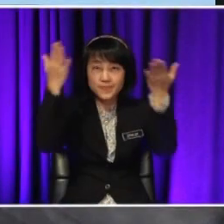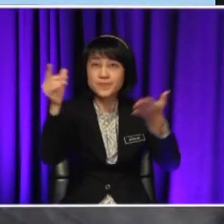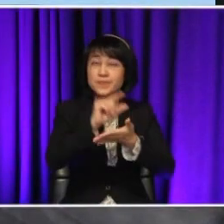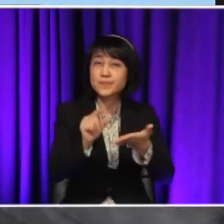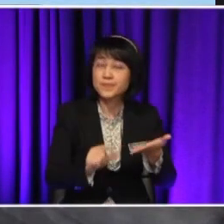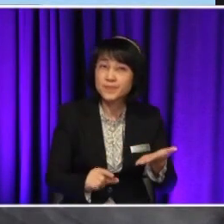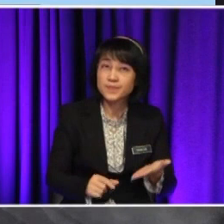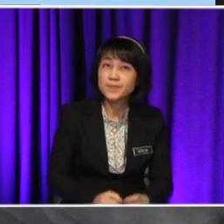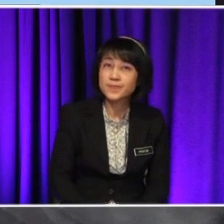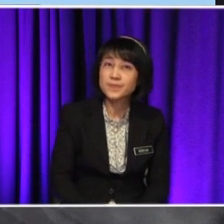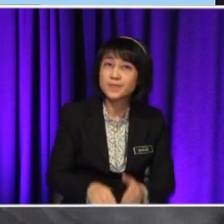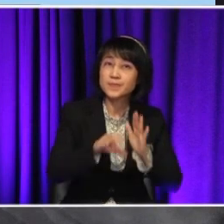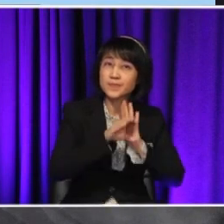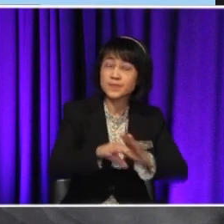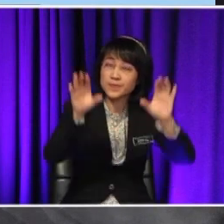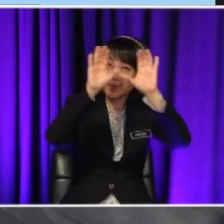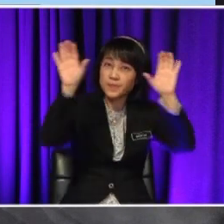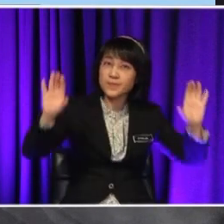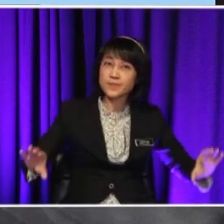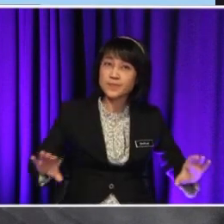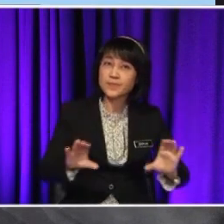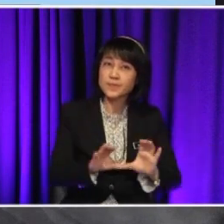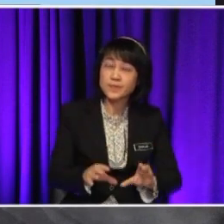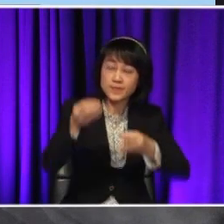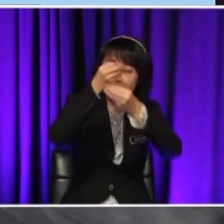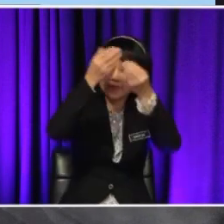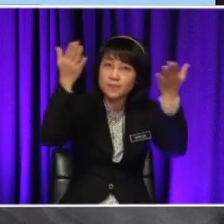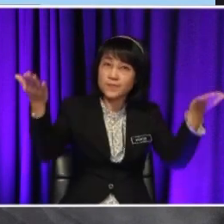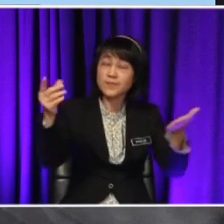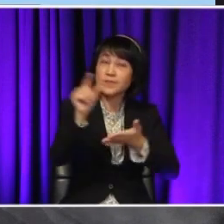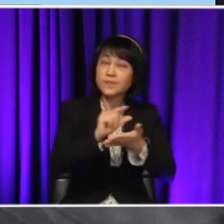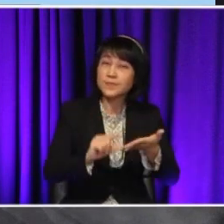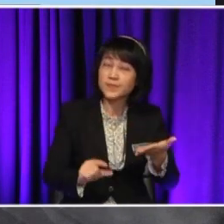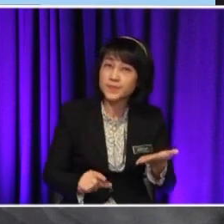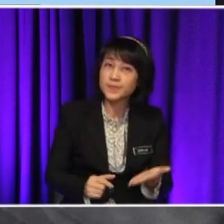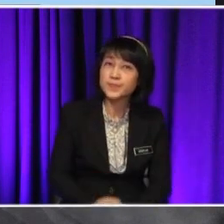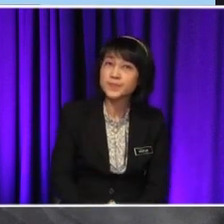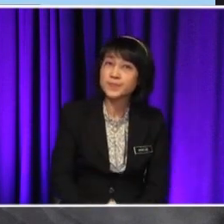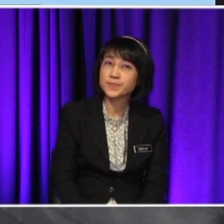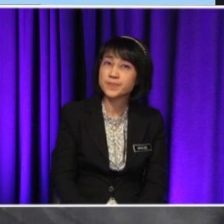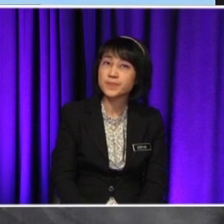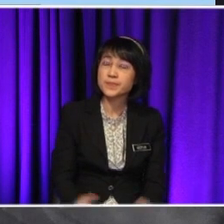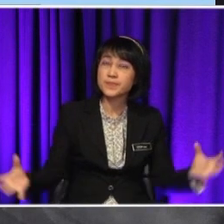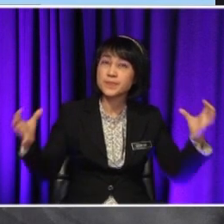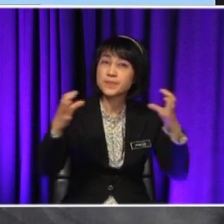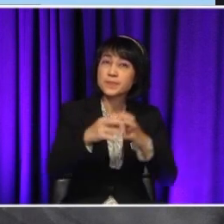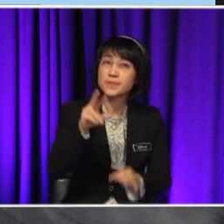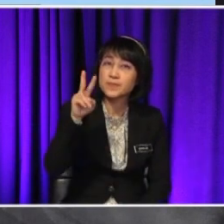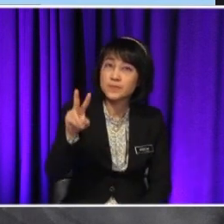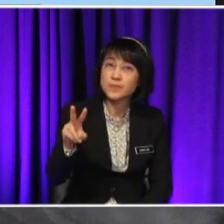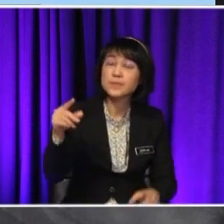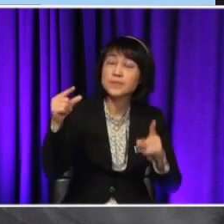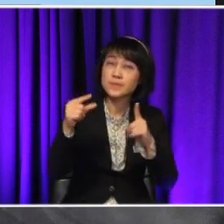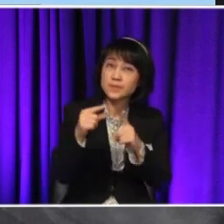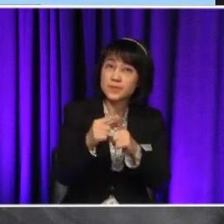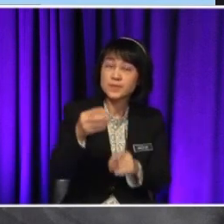Macam contoh carta yang cikgu buat ni, ini pun namanya infografik. Infografik ni adalah gabungan dua perkataan iaitu informasi